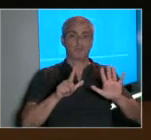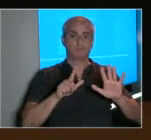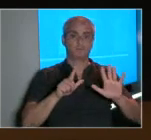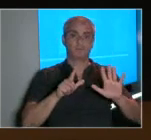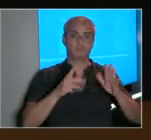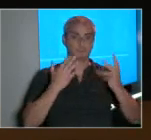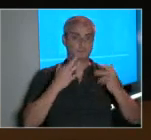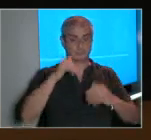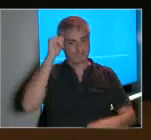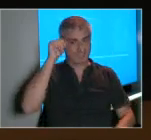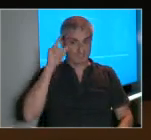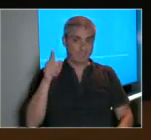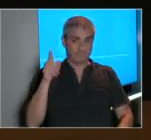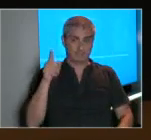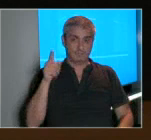ב-1967 כאשר הירדנים